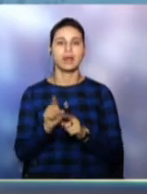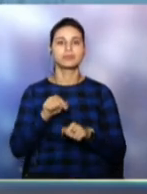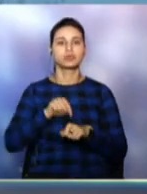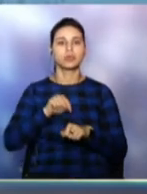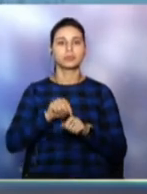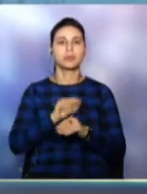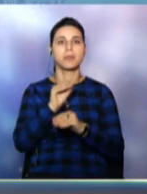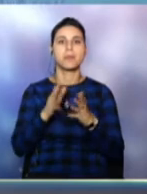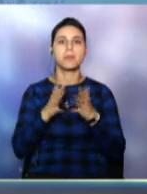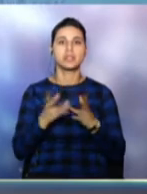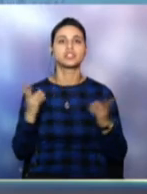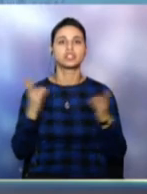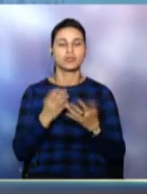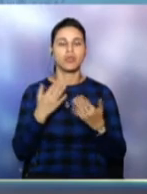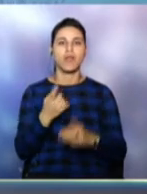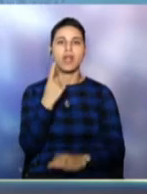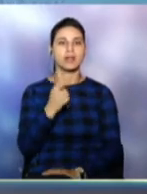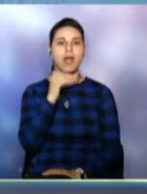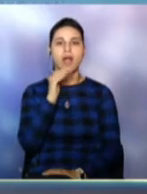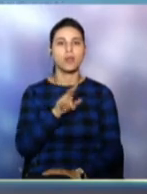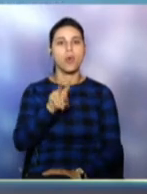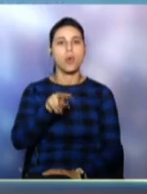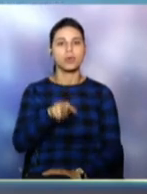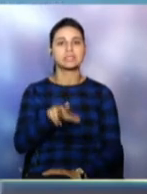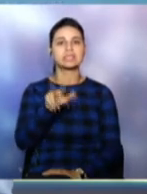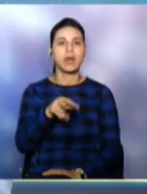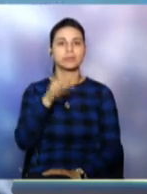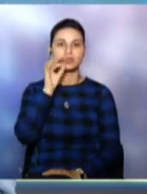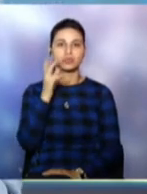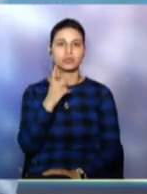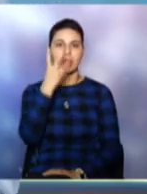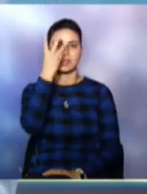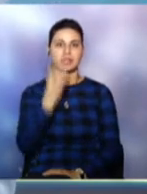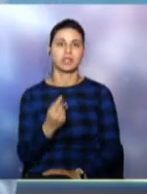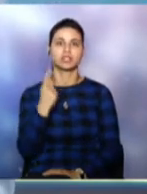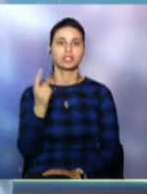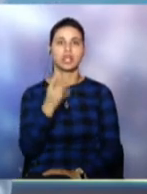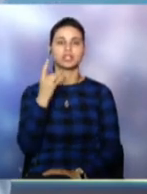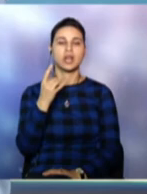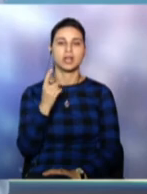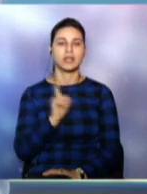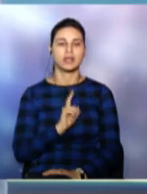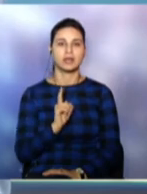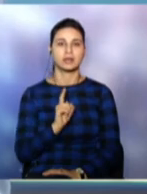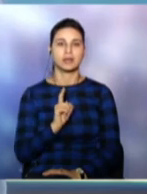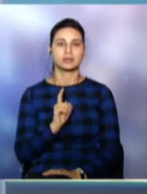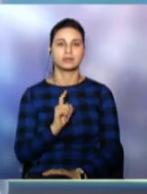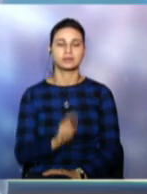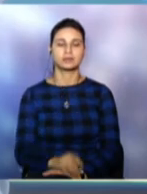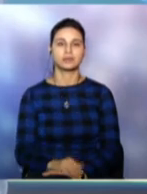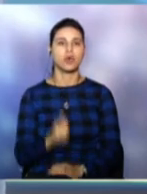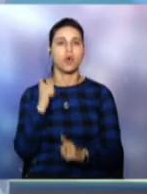მეტი სჭირდება და ვთქვათ დოზა, ეს არნიშნავს, რომ ერთჯერადად სჭირდება უფრო მეტი